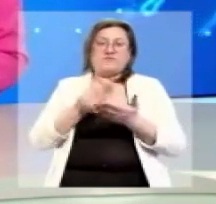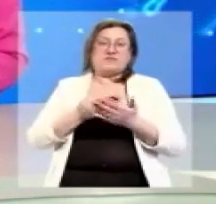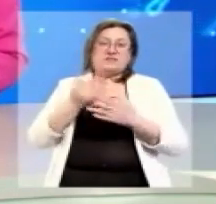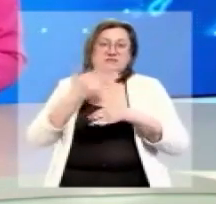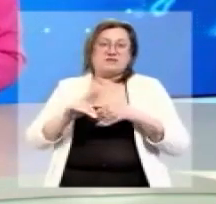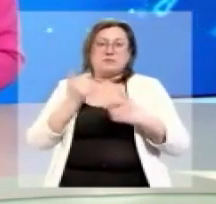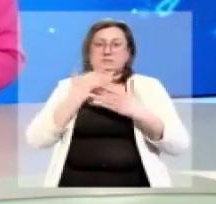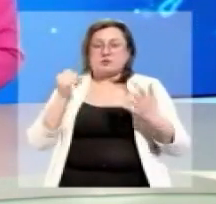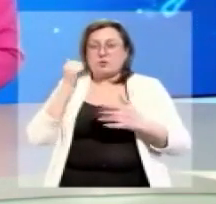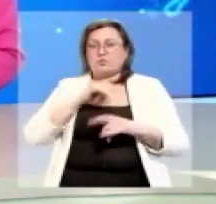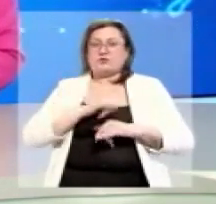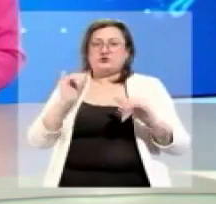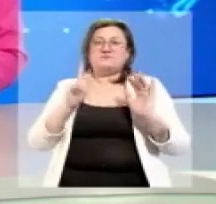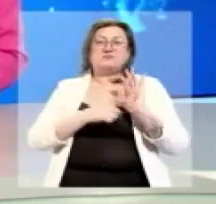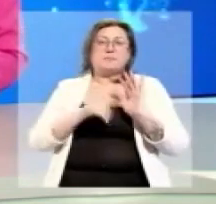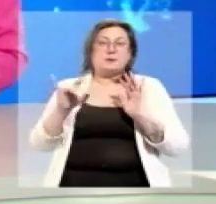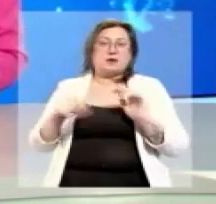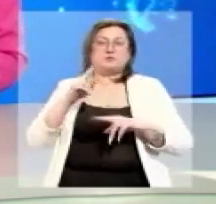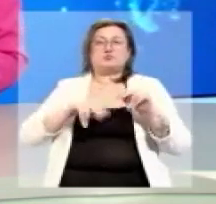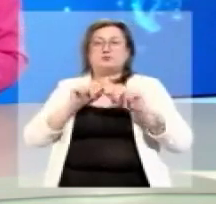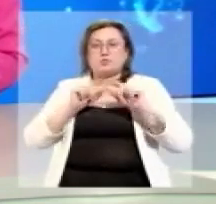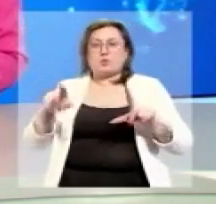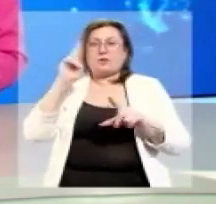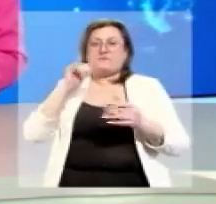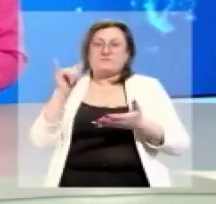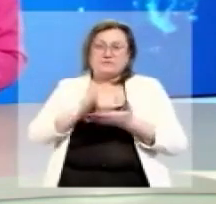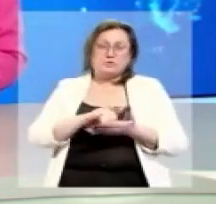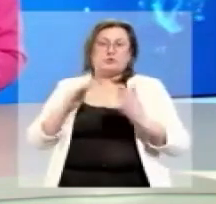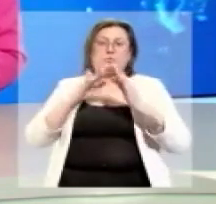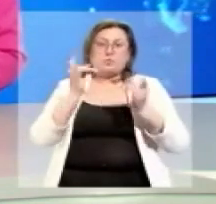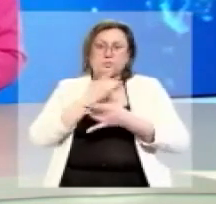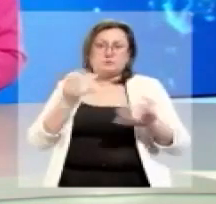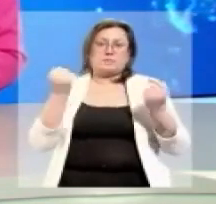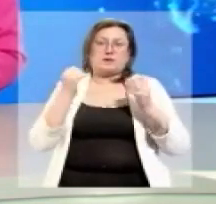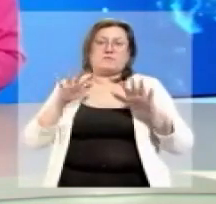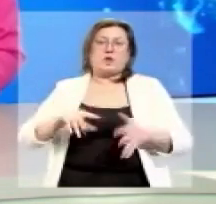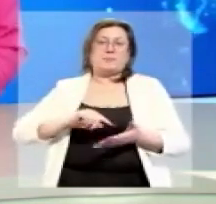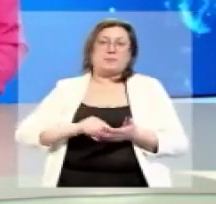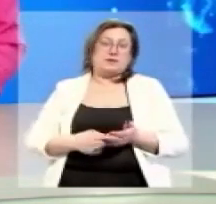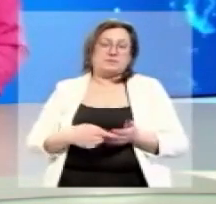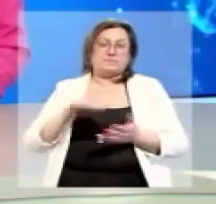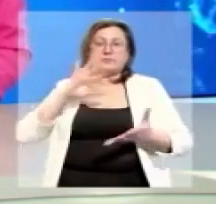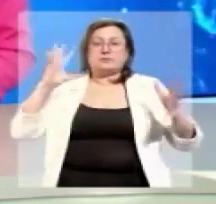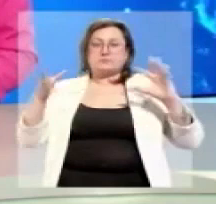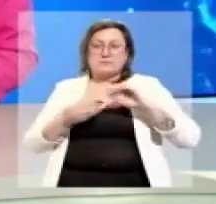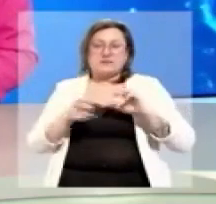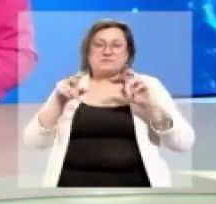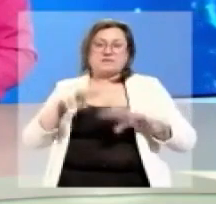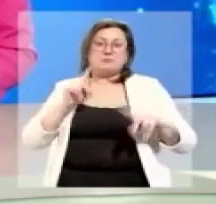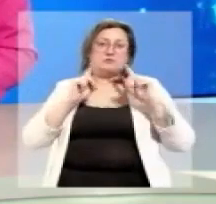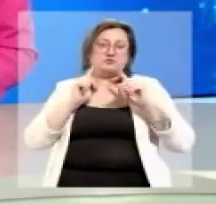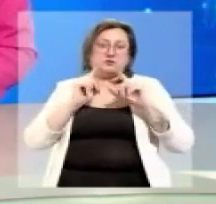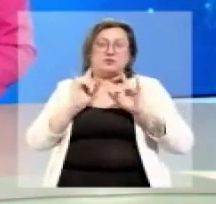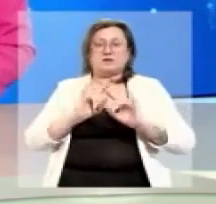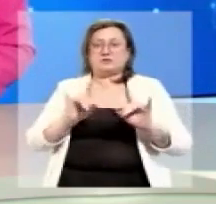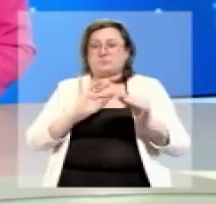за последние годы увеличилось в 7 раз. Строят школы, водопроводы, дома культуры и спортивные объекты. Итоги подвели на специальном